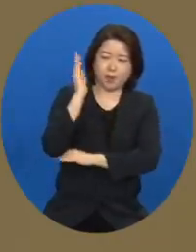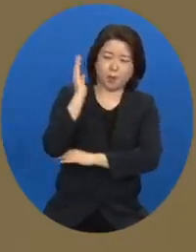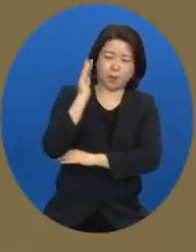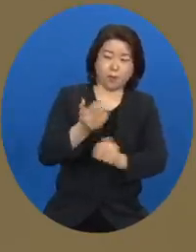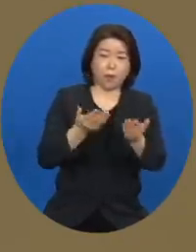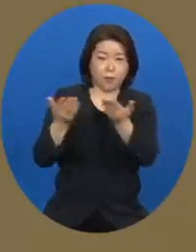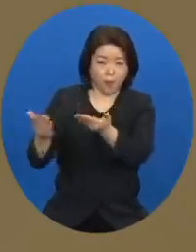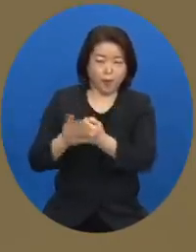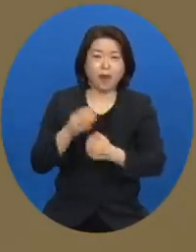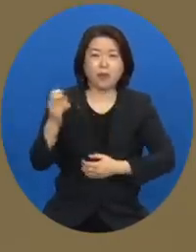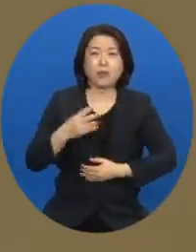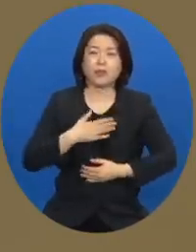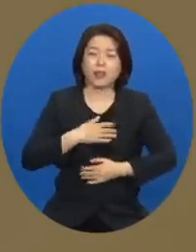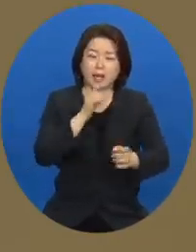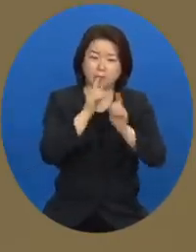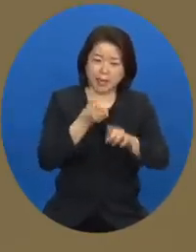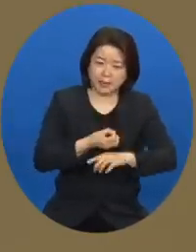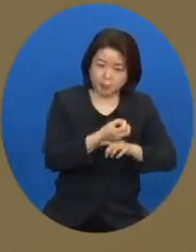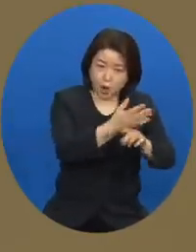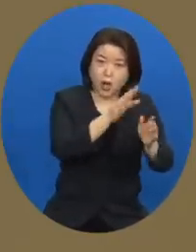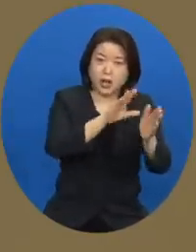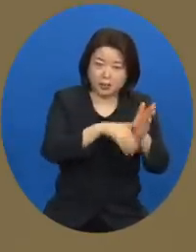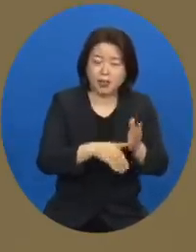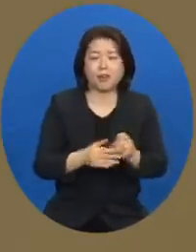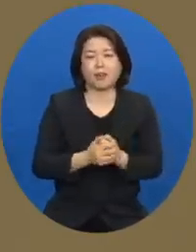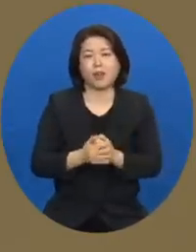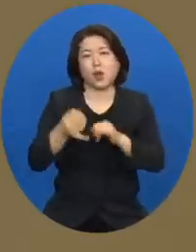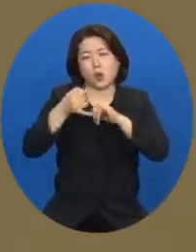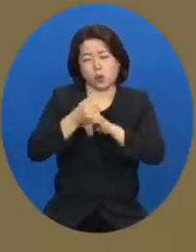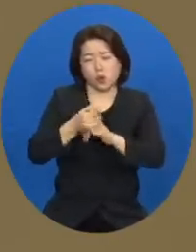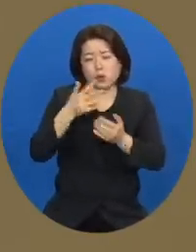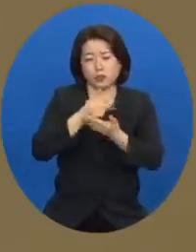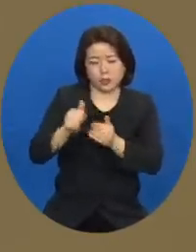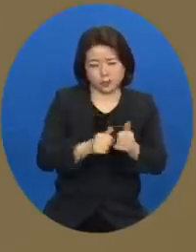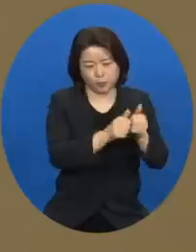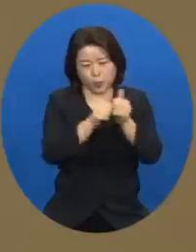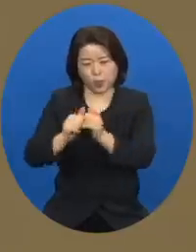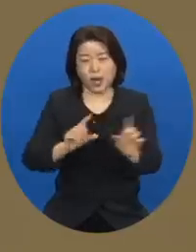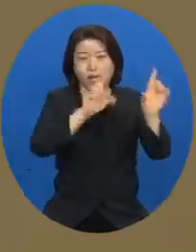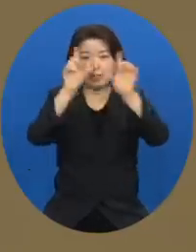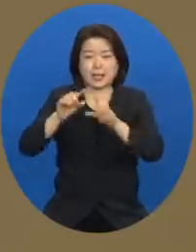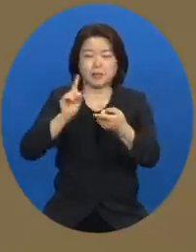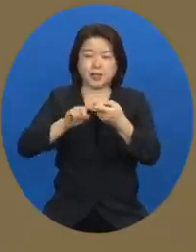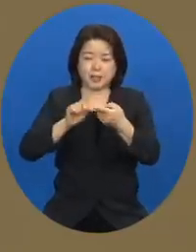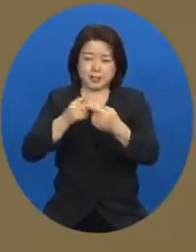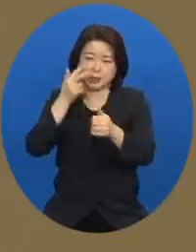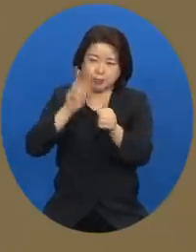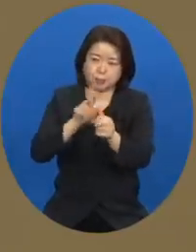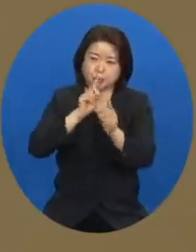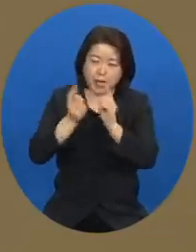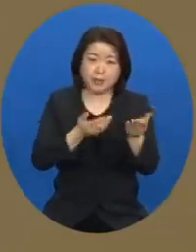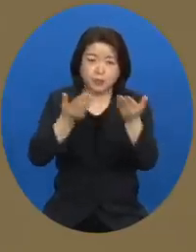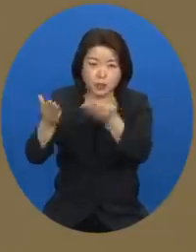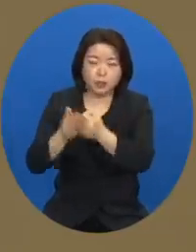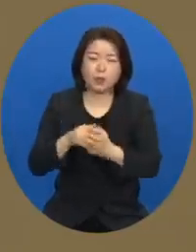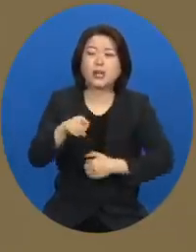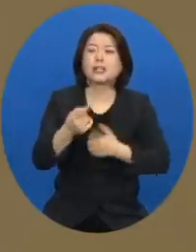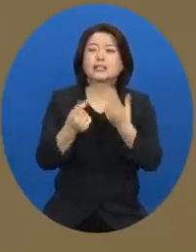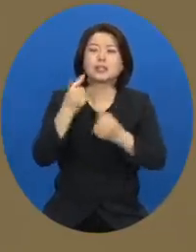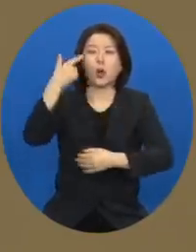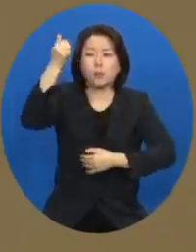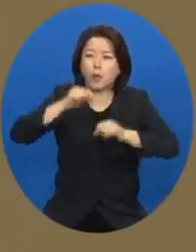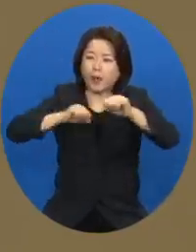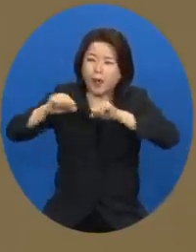때든 또는 제가 말씀을 전할 때 꼭 주님과 동행하는 삶에 대해서 도전하고 또 그런 목회를